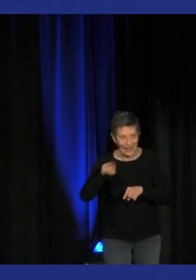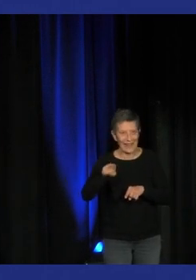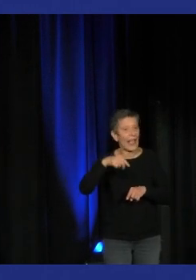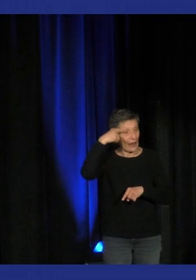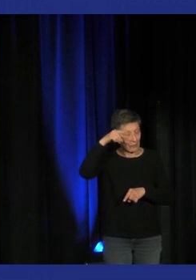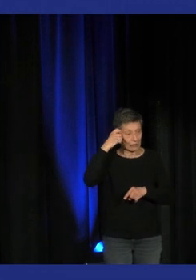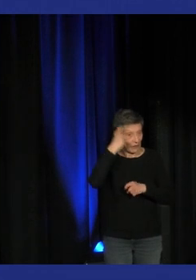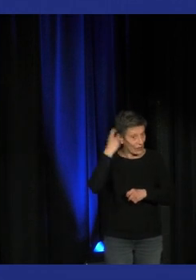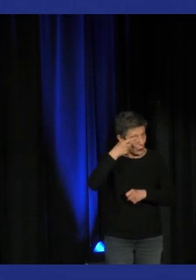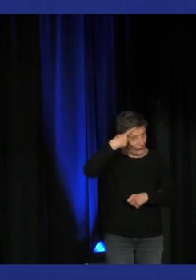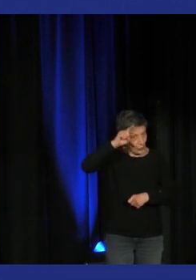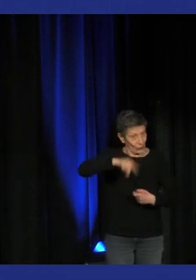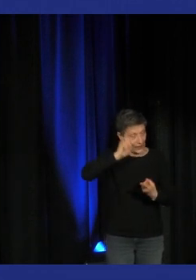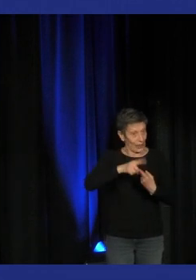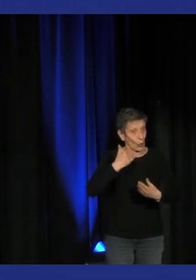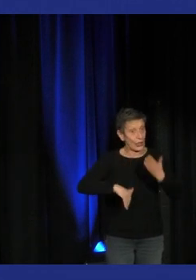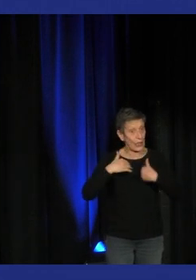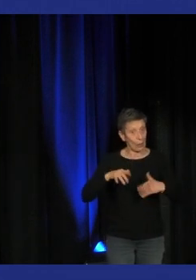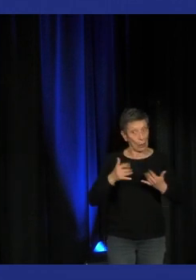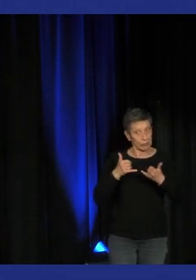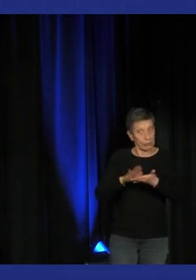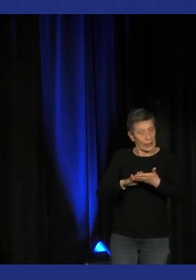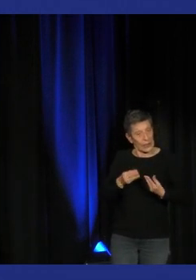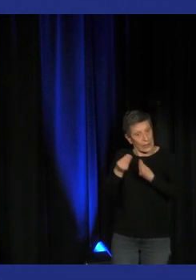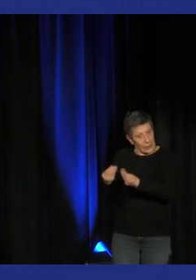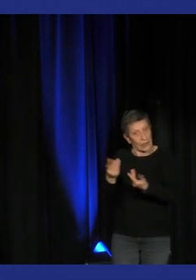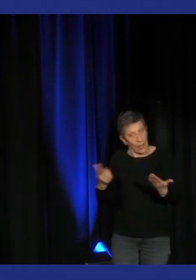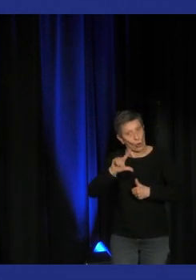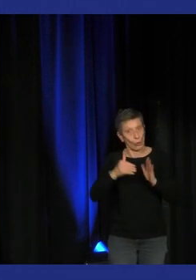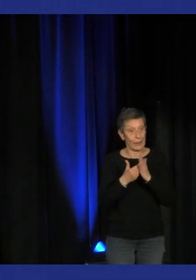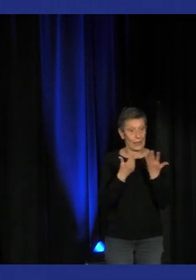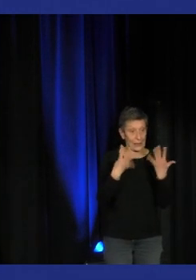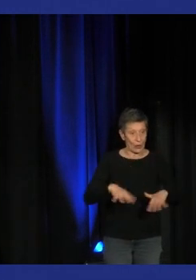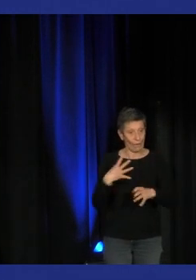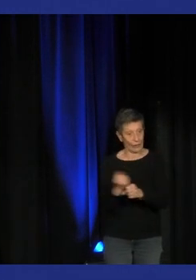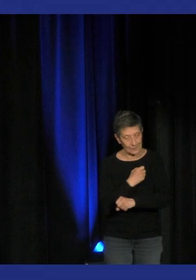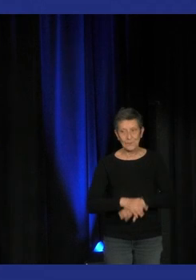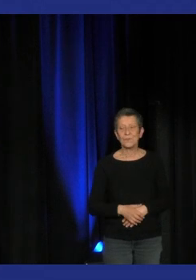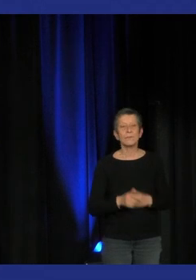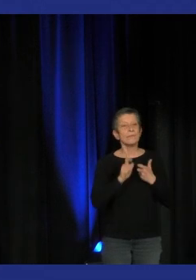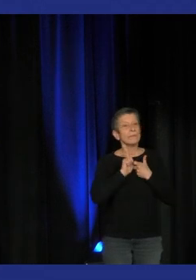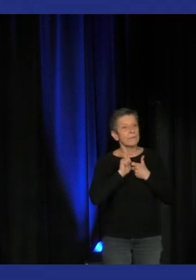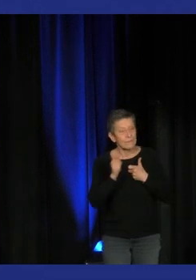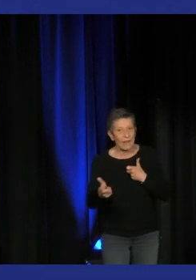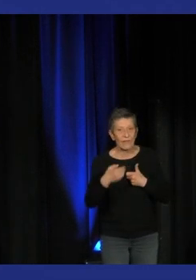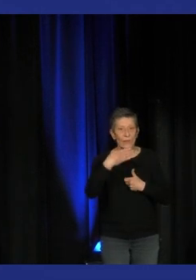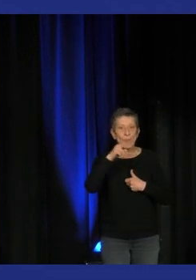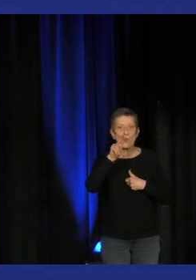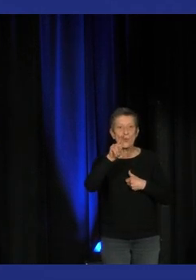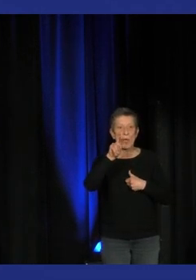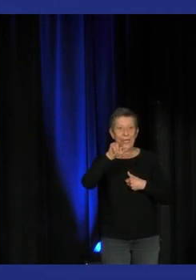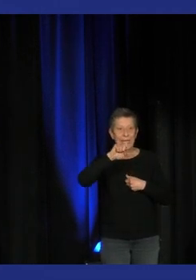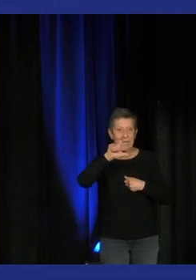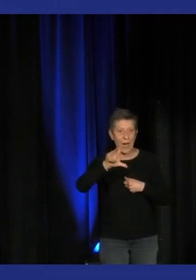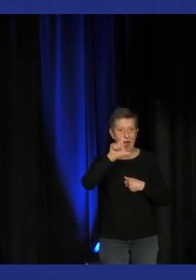pour lequel vous avez d'ailleurs reçu un prix en 2019. Et puis ensuite, on aura le plaisir aussi d'écouter Muriel Laroui,